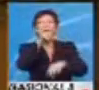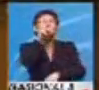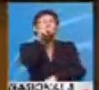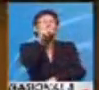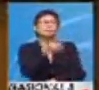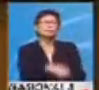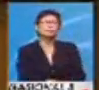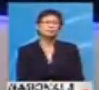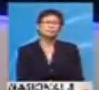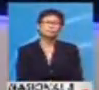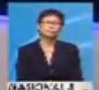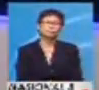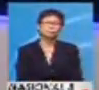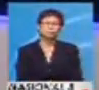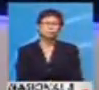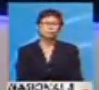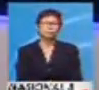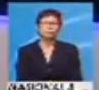merah